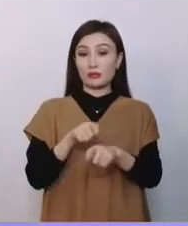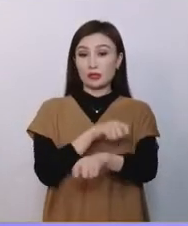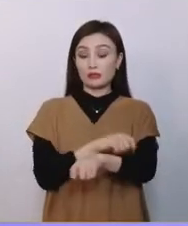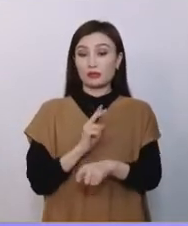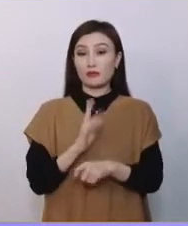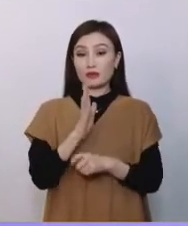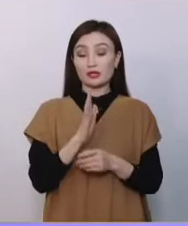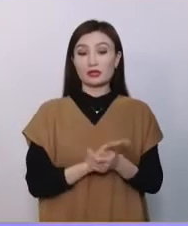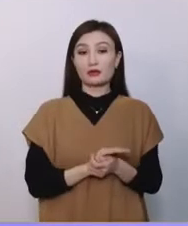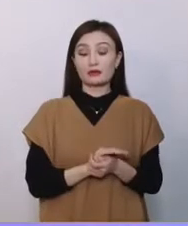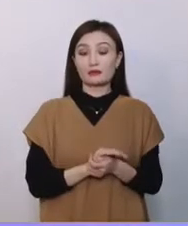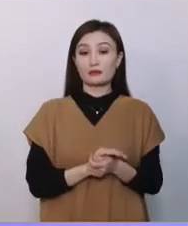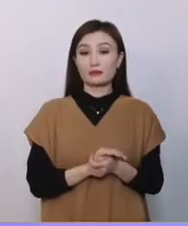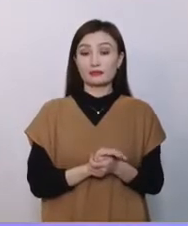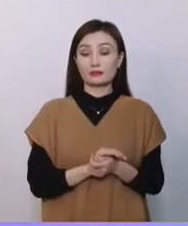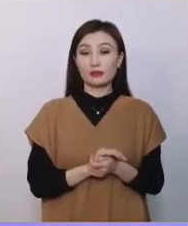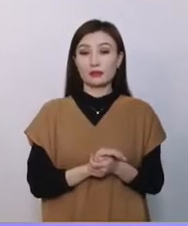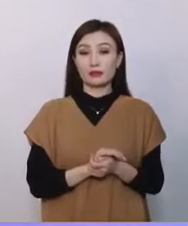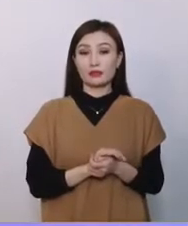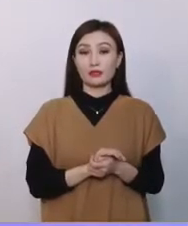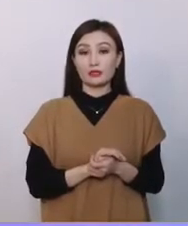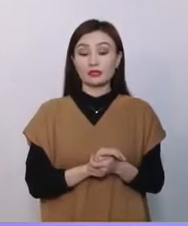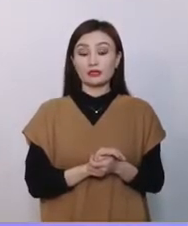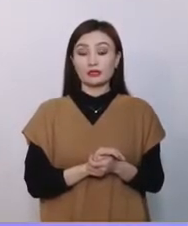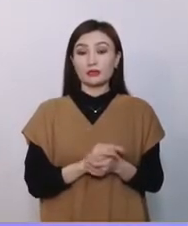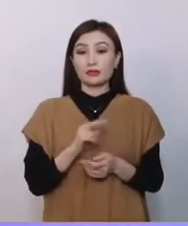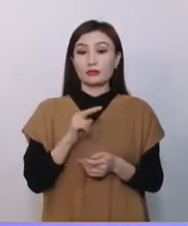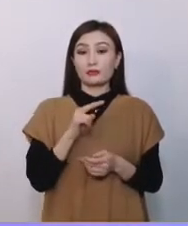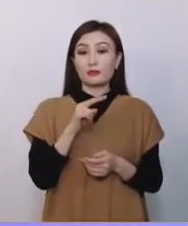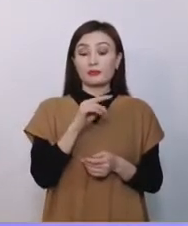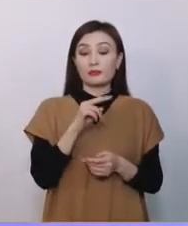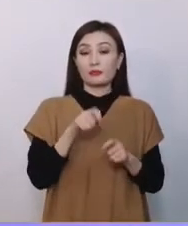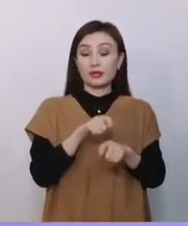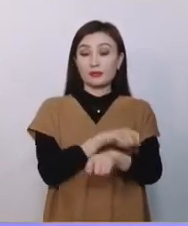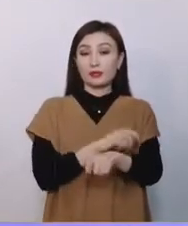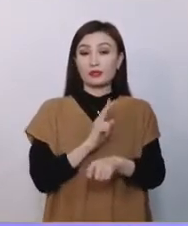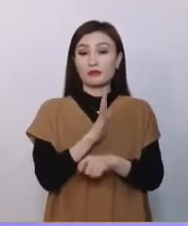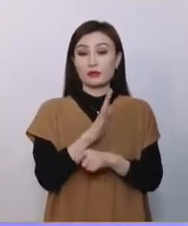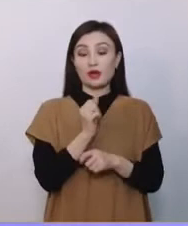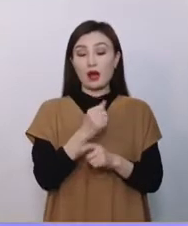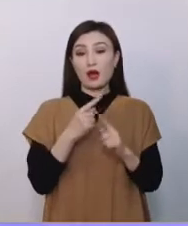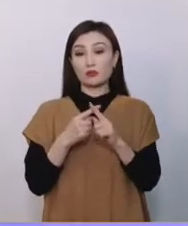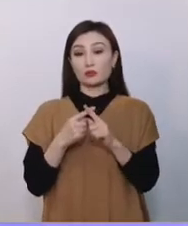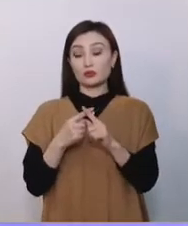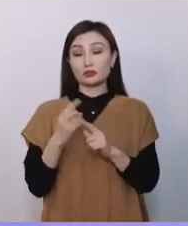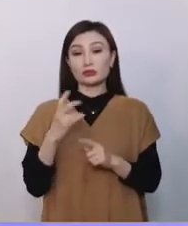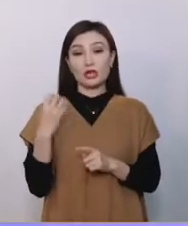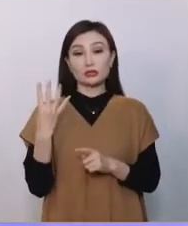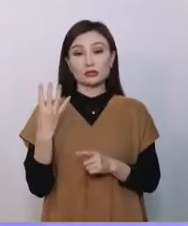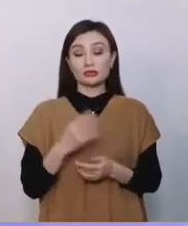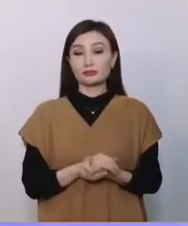выделите в рамочку периметр квадрата равняется a умножить на 4